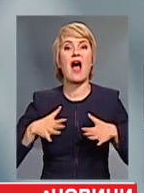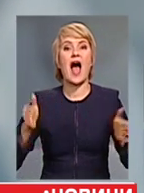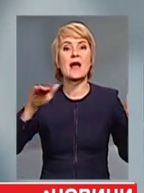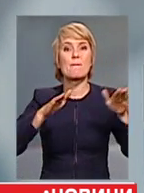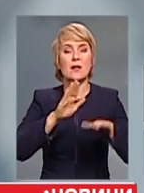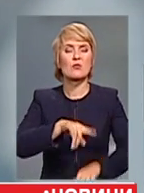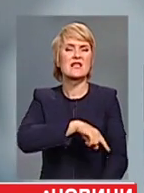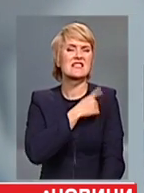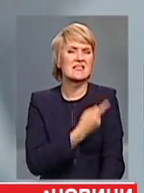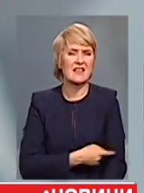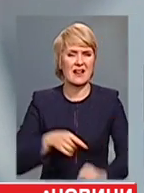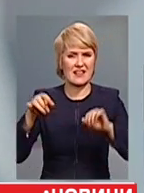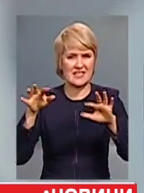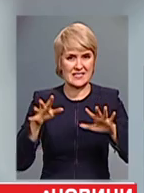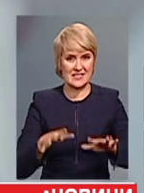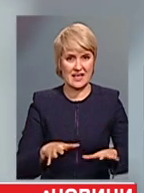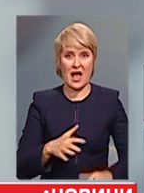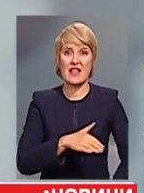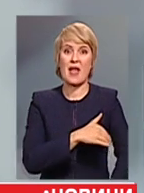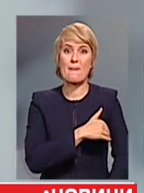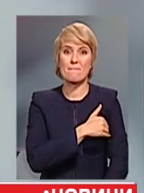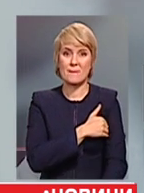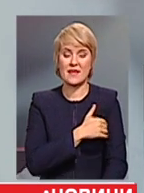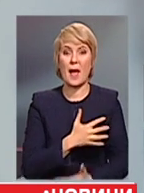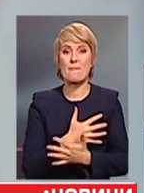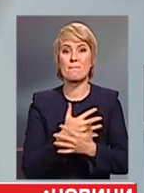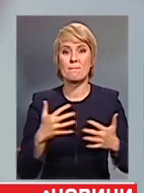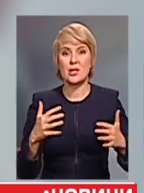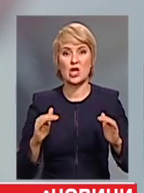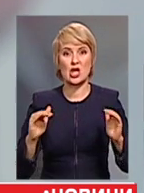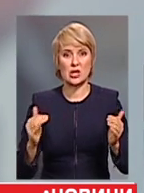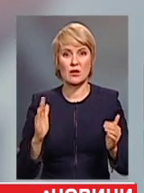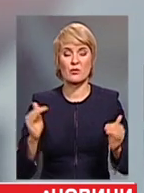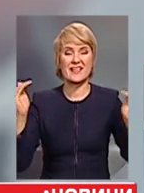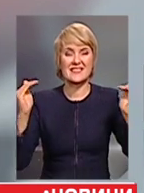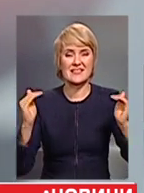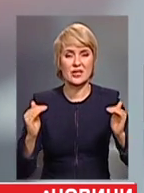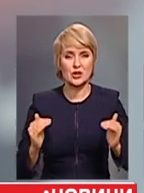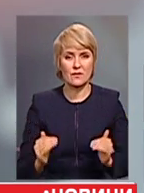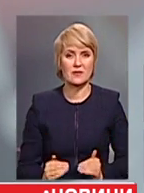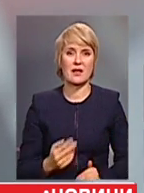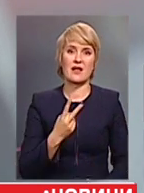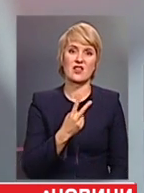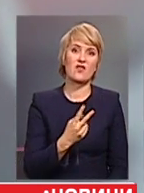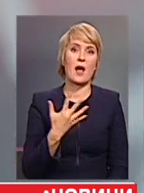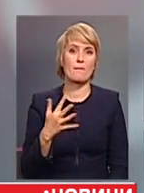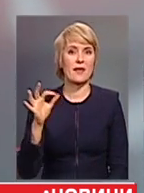сніг, і температура на більшій частині території, крім південного сходу, буде знижуватися вже на 2-5 градусів.